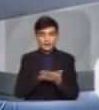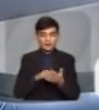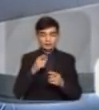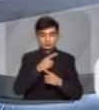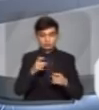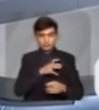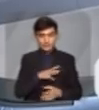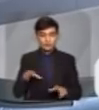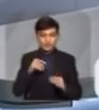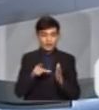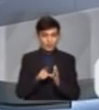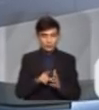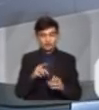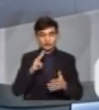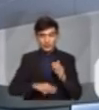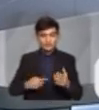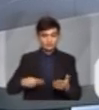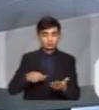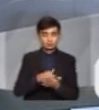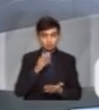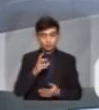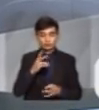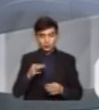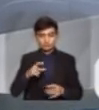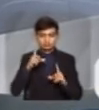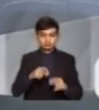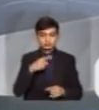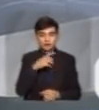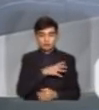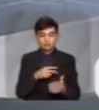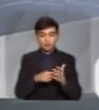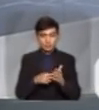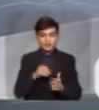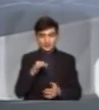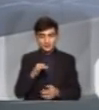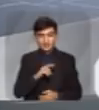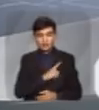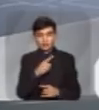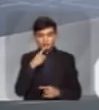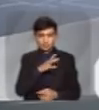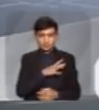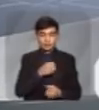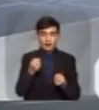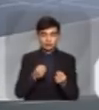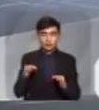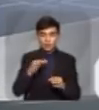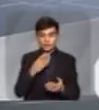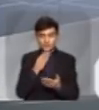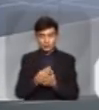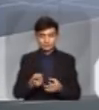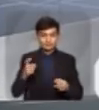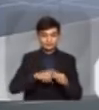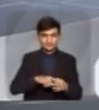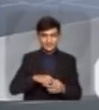сборы, но при условии, что их стоимость снизят. А эксперты утверждают, что у многих автовладельцев не получится зарегистрировать